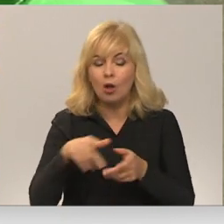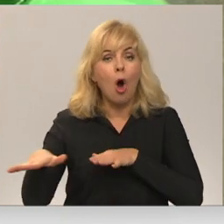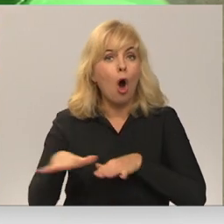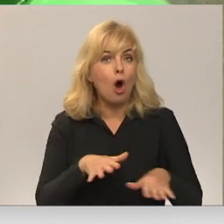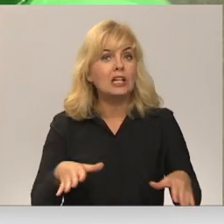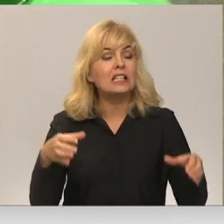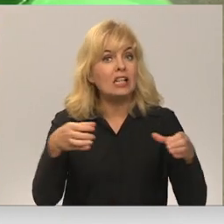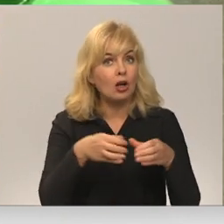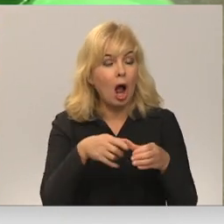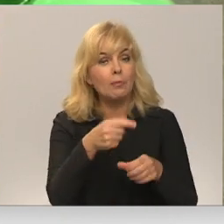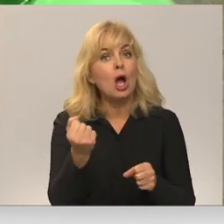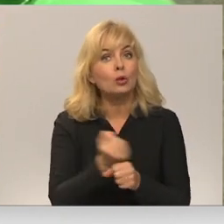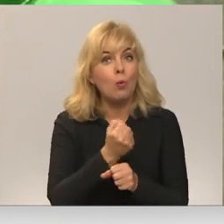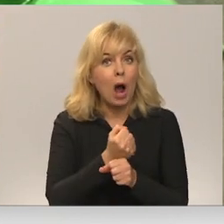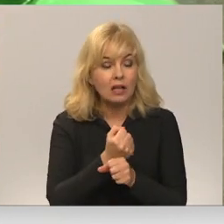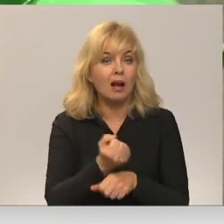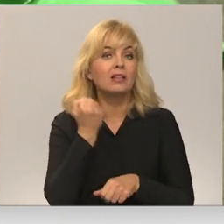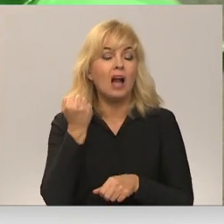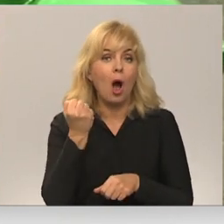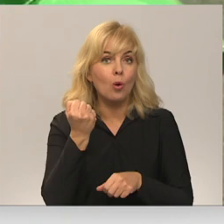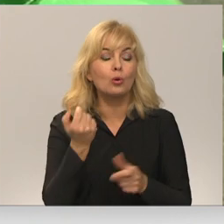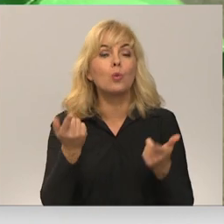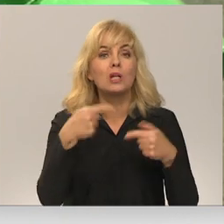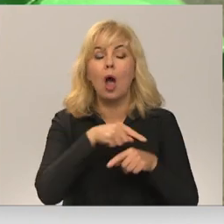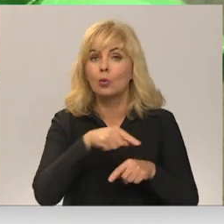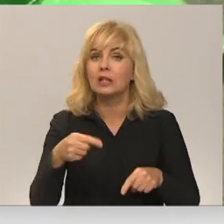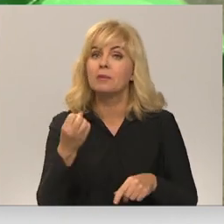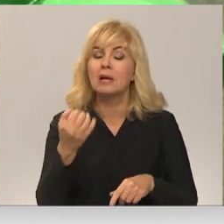grupā un par šādu nodarījumu draud brīvības atņemšanu uz laiku līdz 15 gadiem.